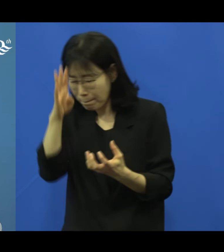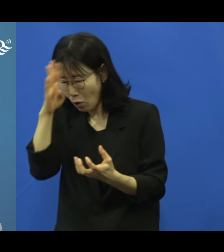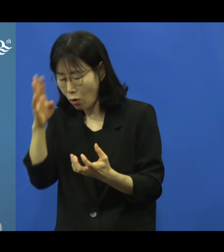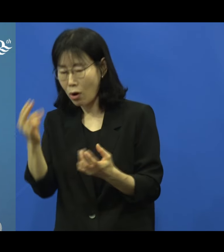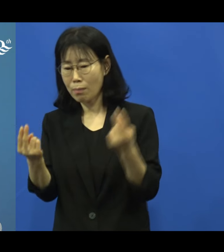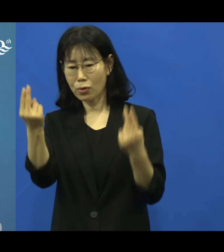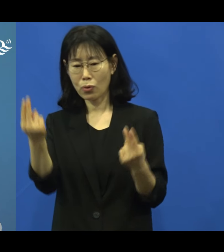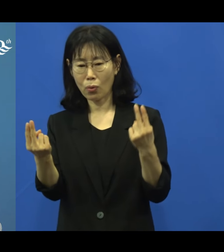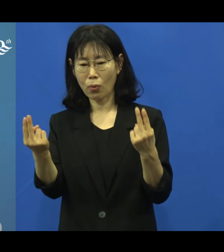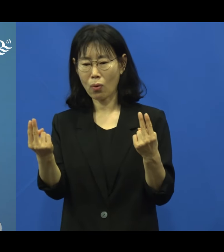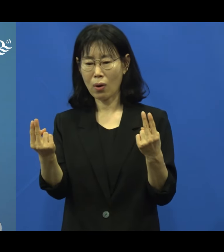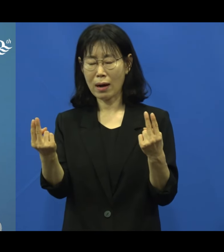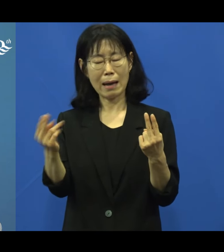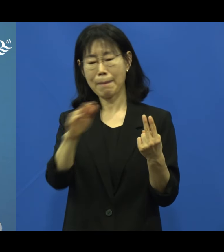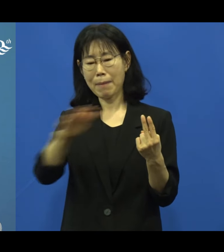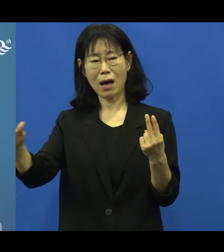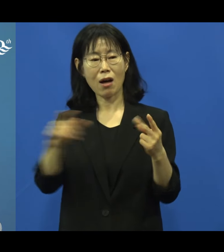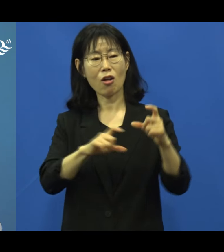교만은 약이 없어요.